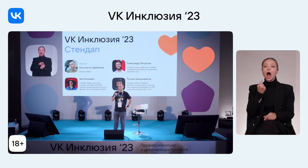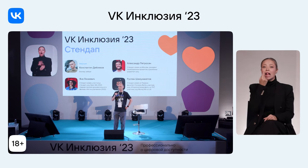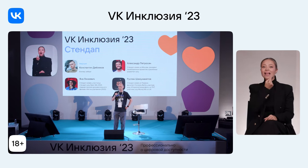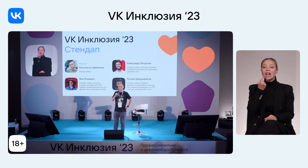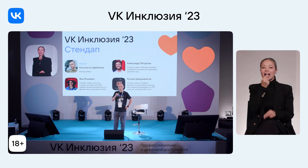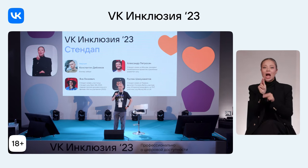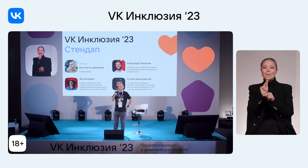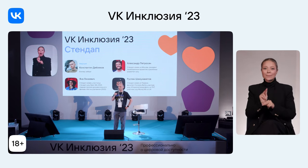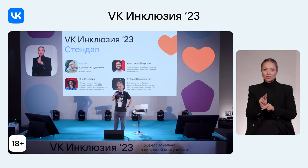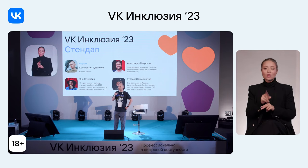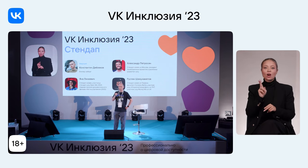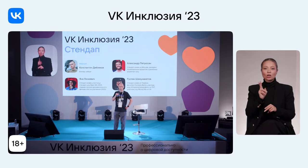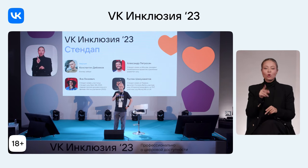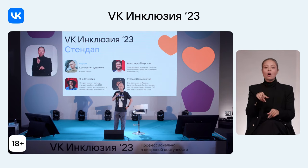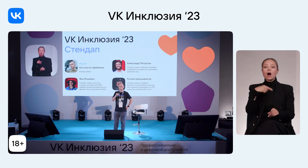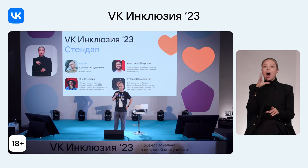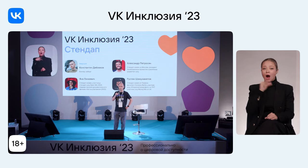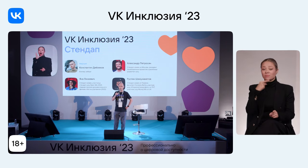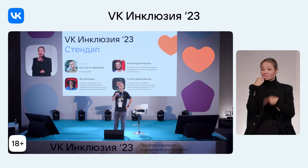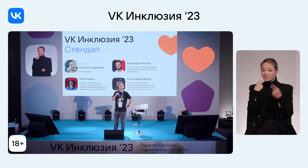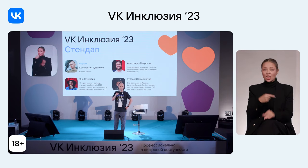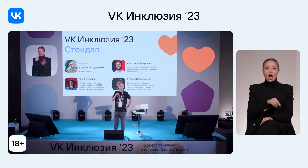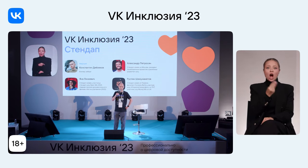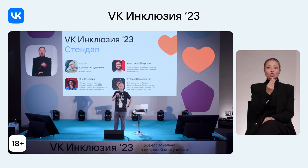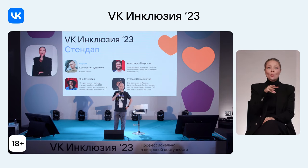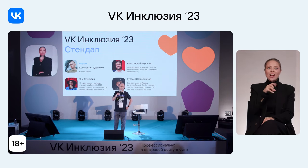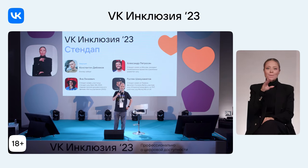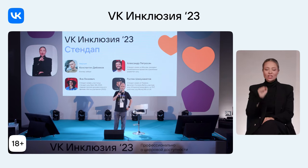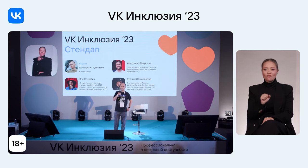кто выговаривают Шамухаметова Зульфия Рашитовна, к логопеду больше не ходят.